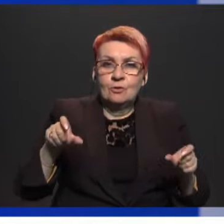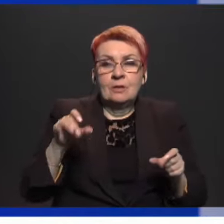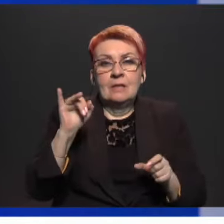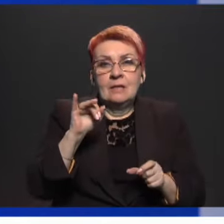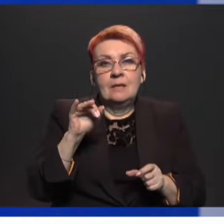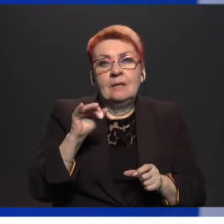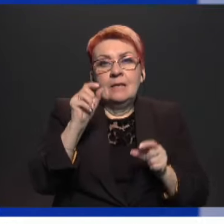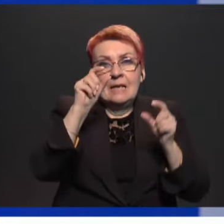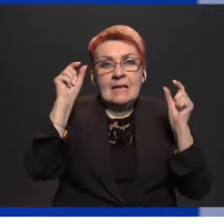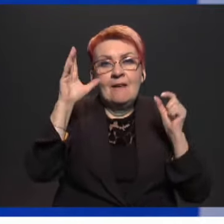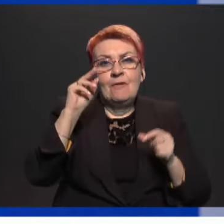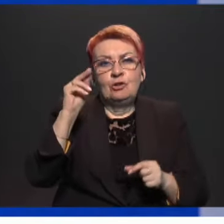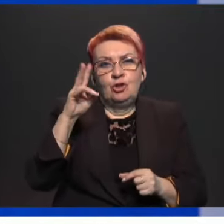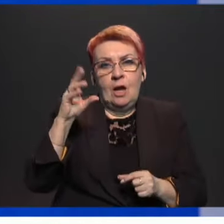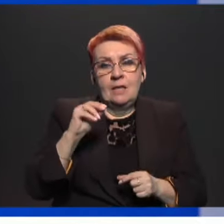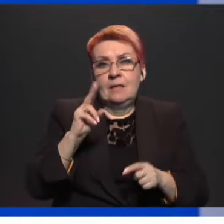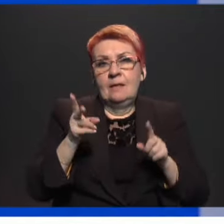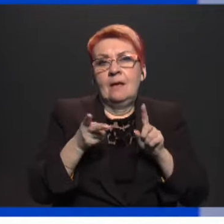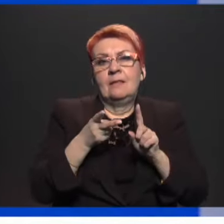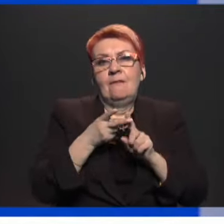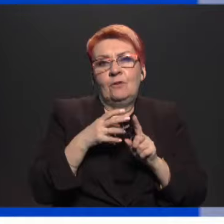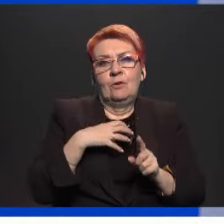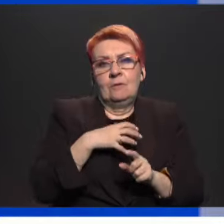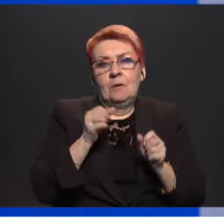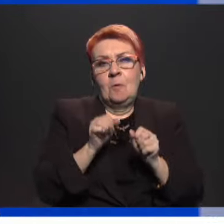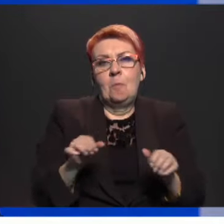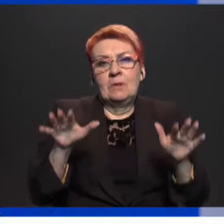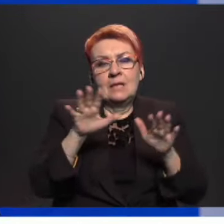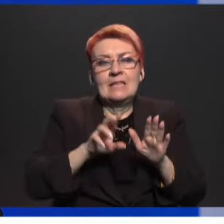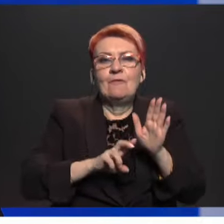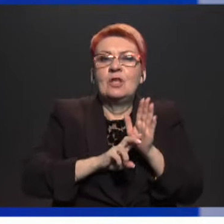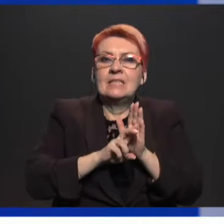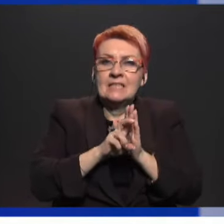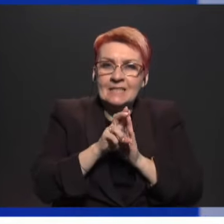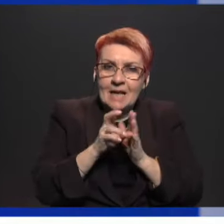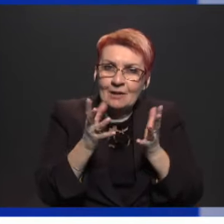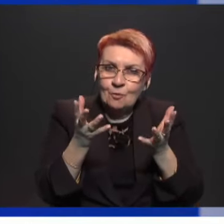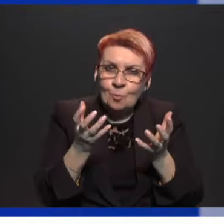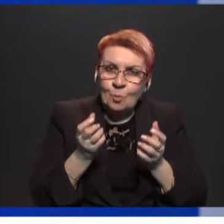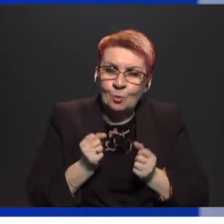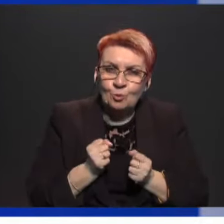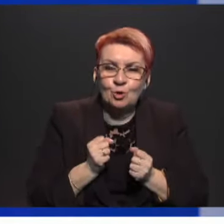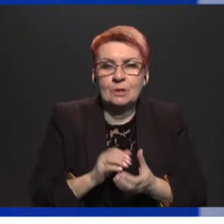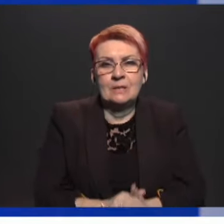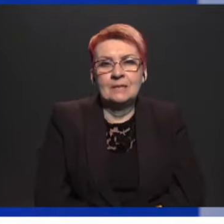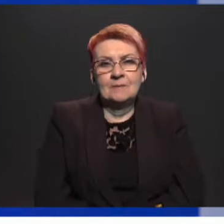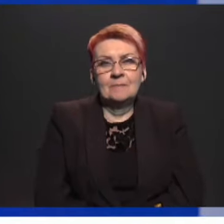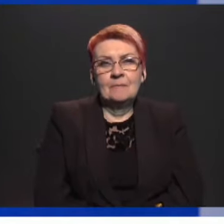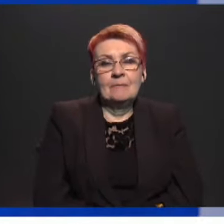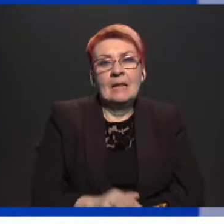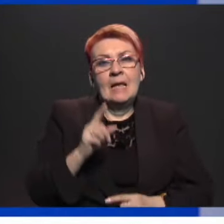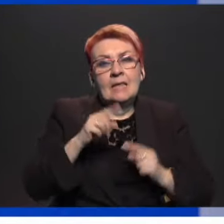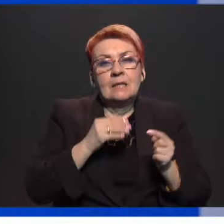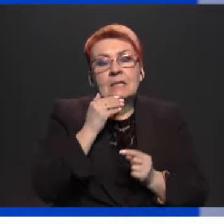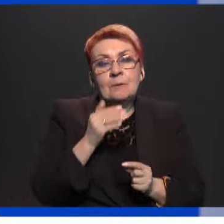для того, чтобы получить второй важнейший компонент брака, это благословение церкви. И вот иногда также